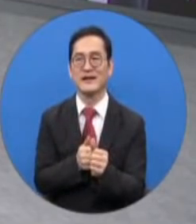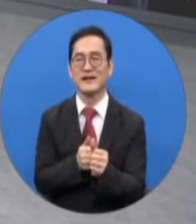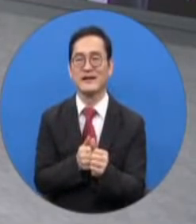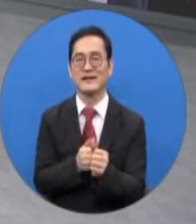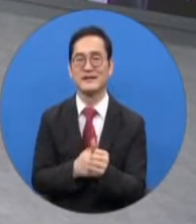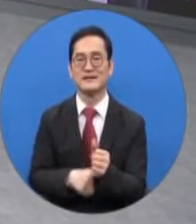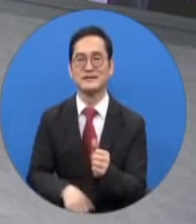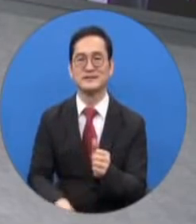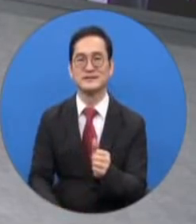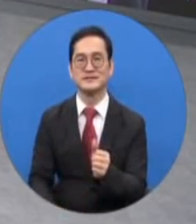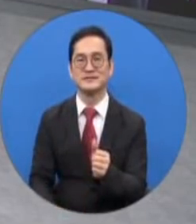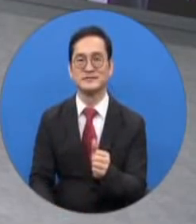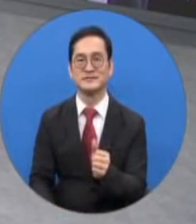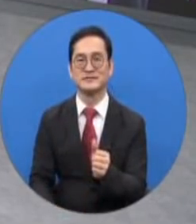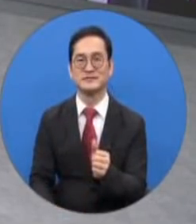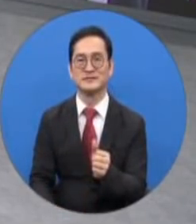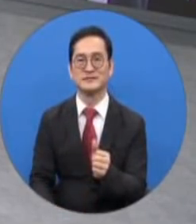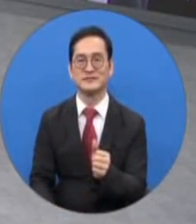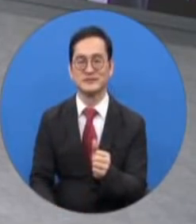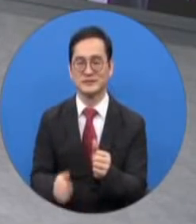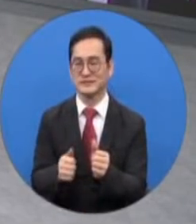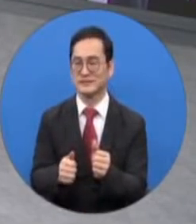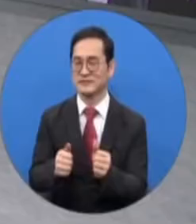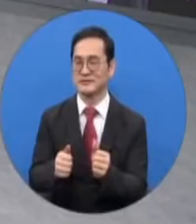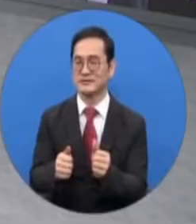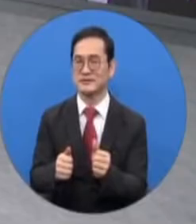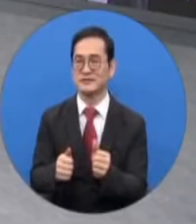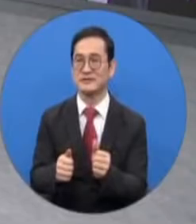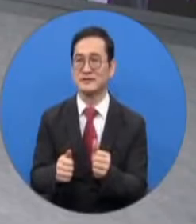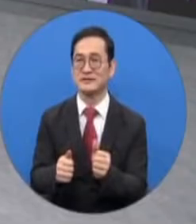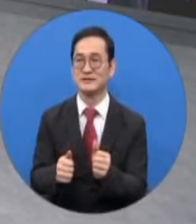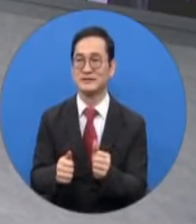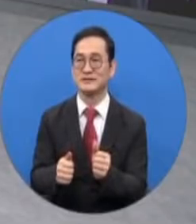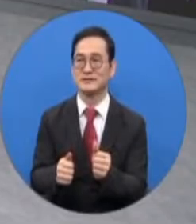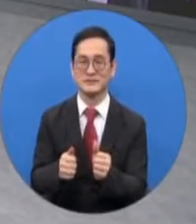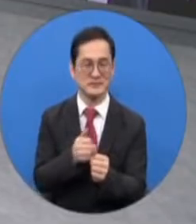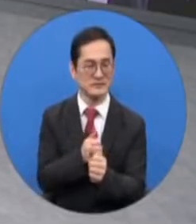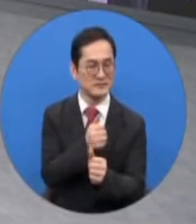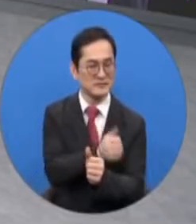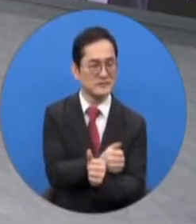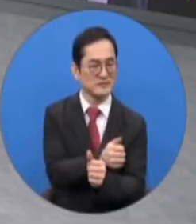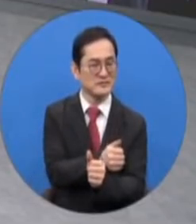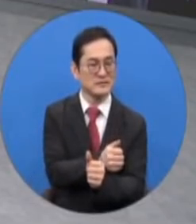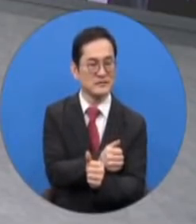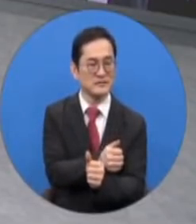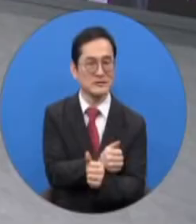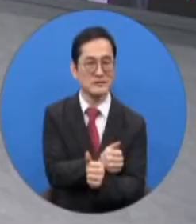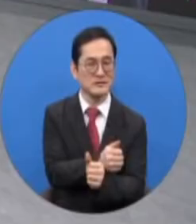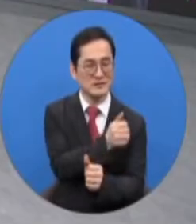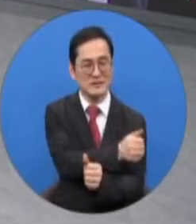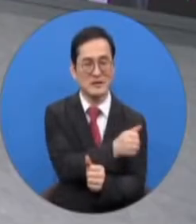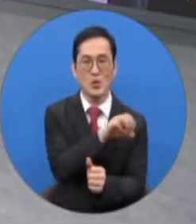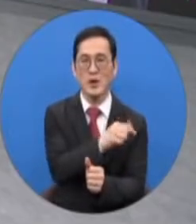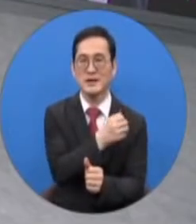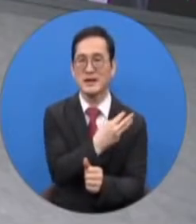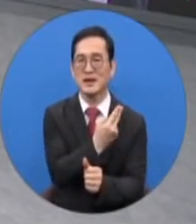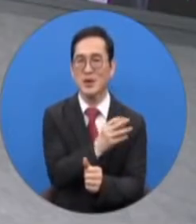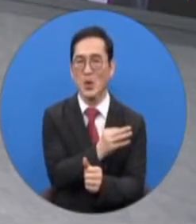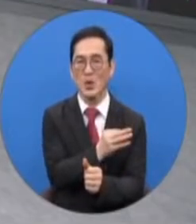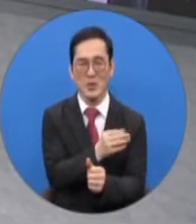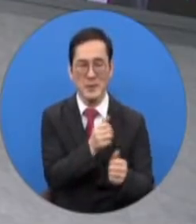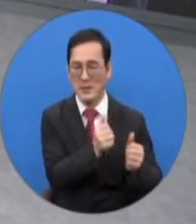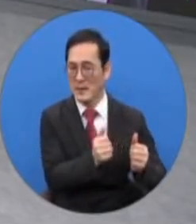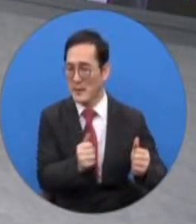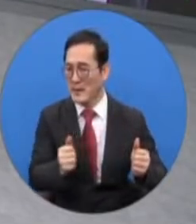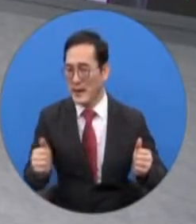당선인 오른쪽 두 번째 자리에 이제 원희룡 위원장의 모습이 이제 쫙 이제 도열하고 있는데 이게 통일동의 먹자골목 거리를 걷고